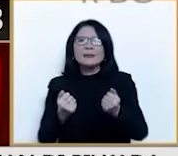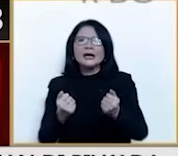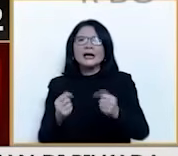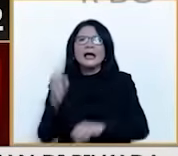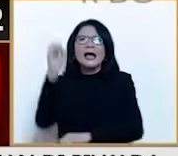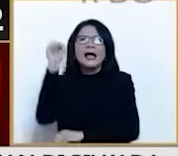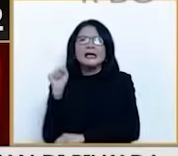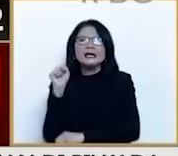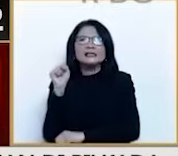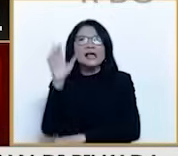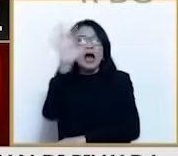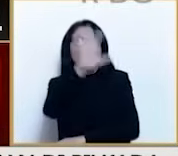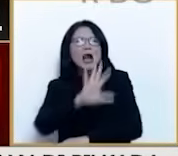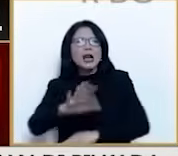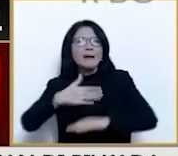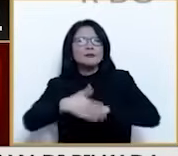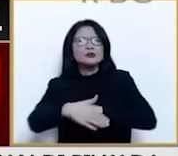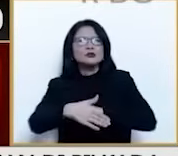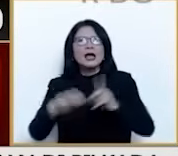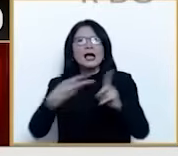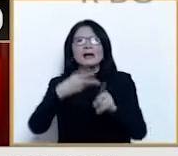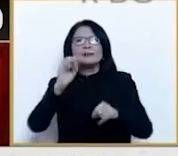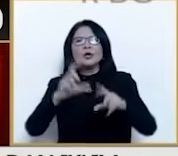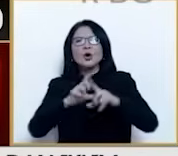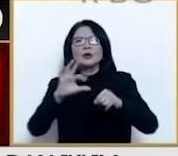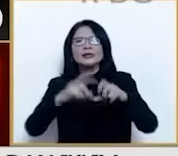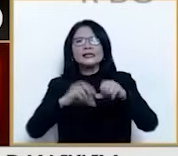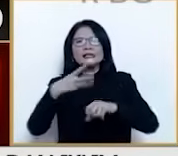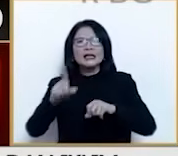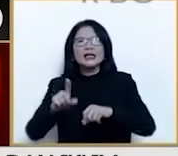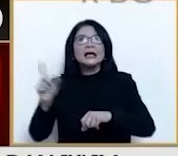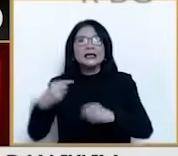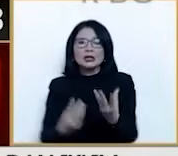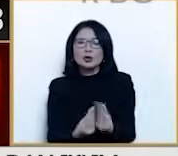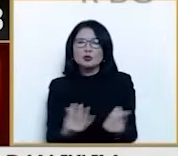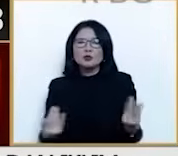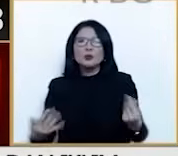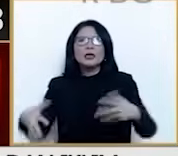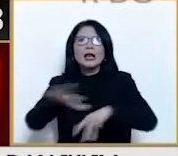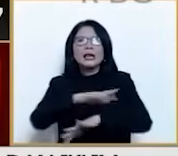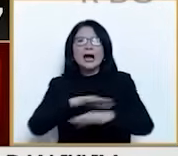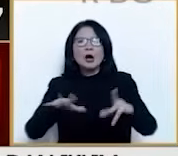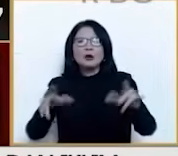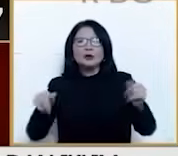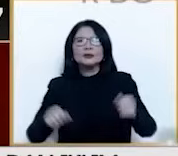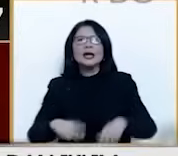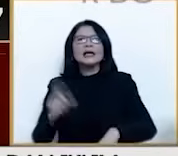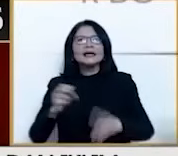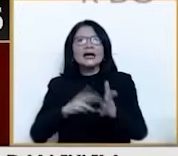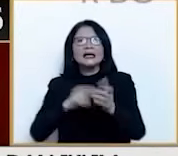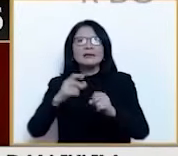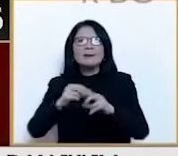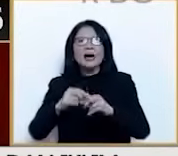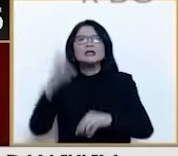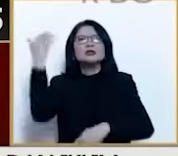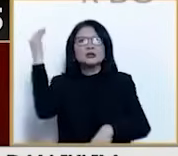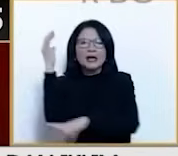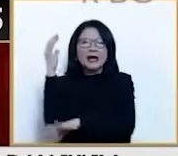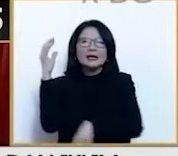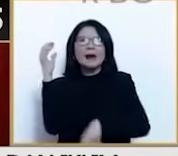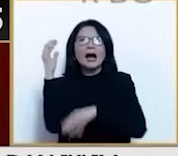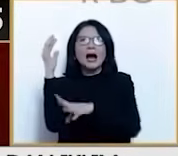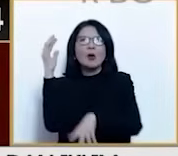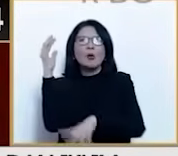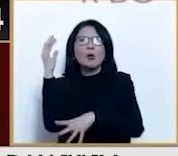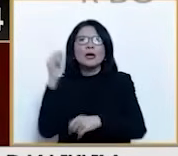terbarukan seperti biodiesel mandiri. Bisa dari rumput laut, bisa dari nipah, bisa dari bakau.